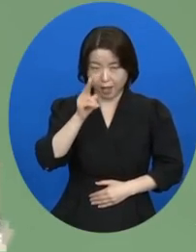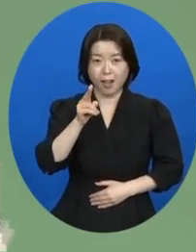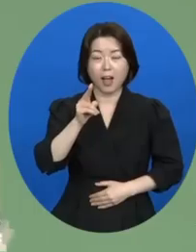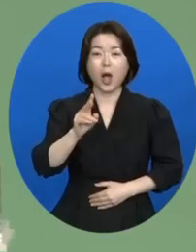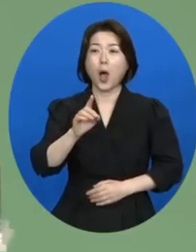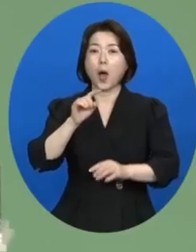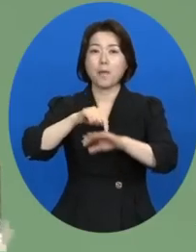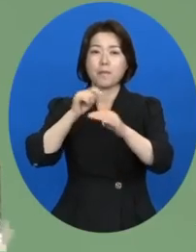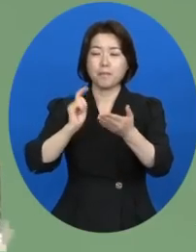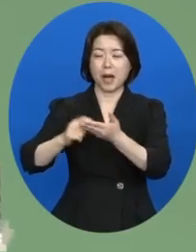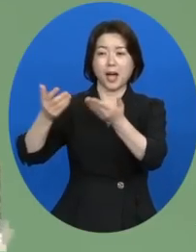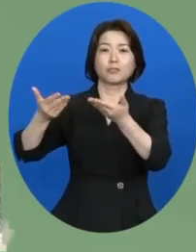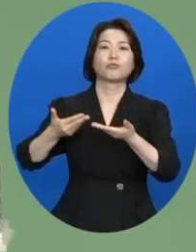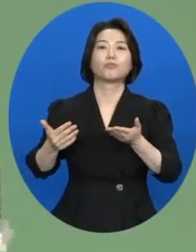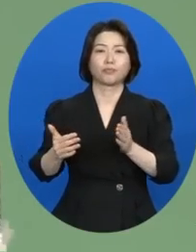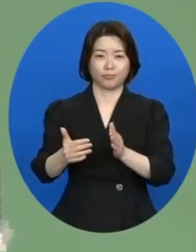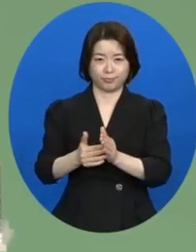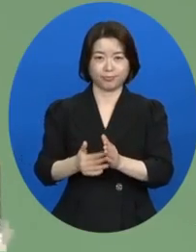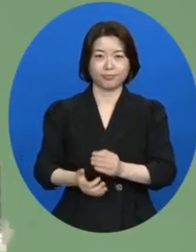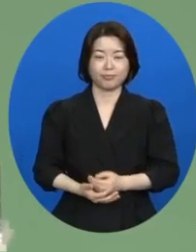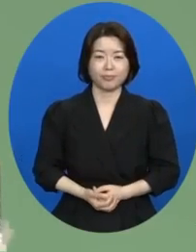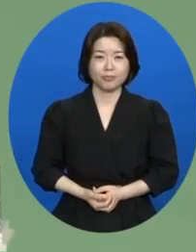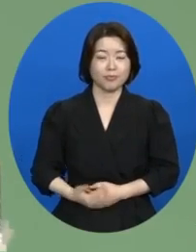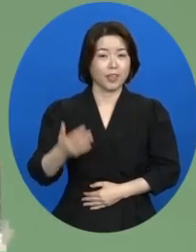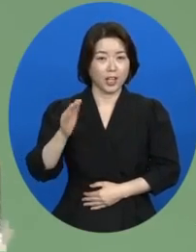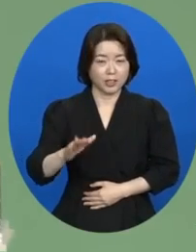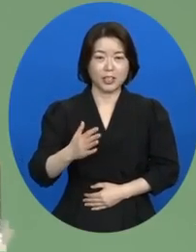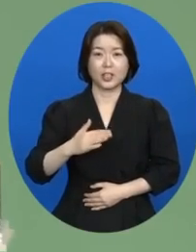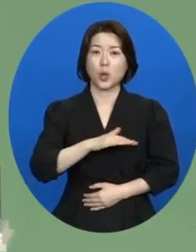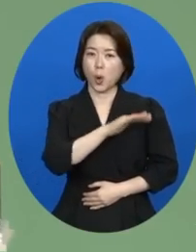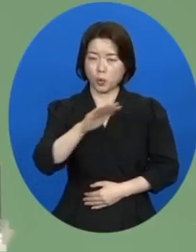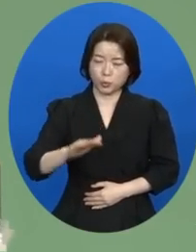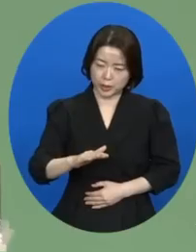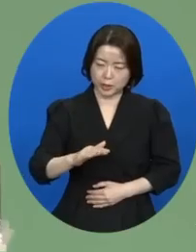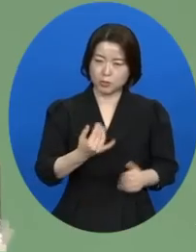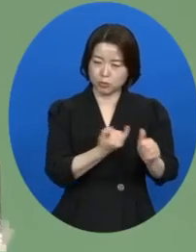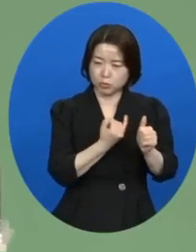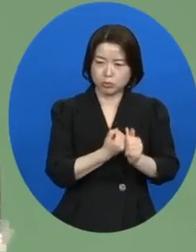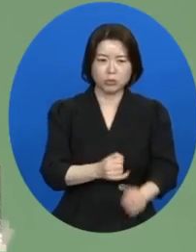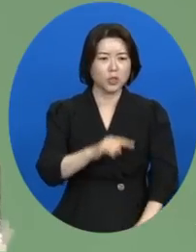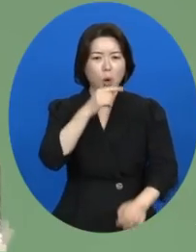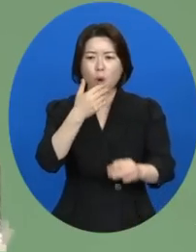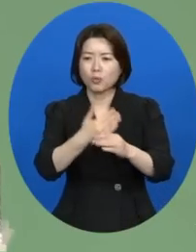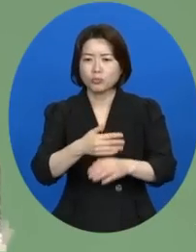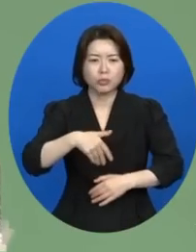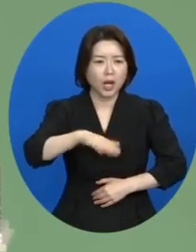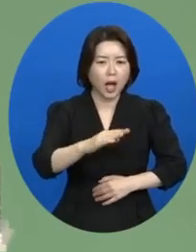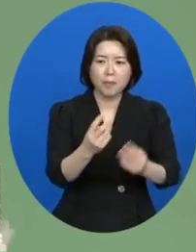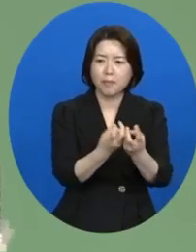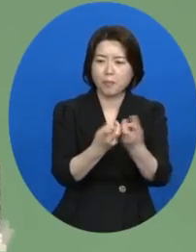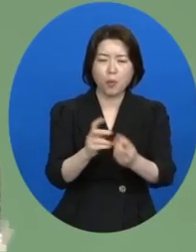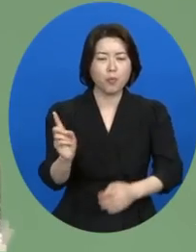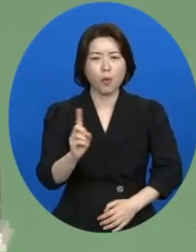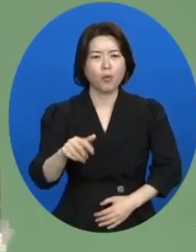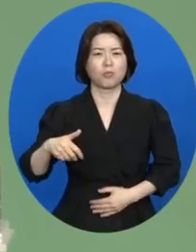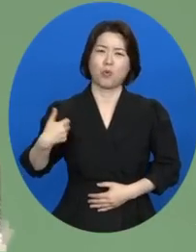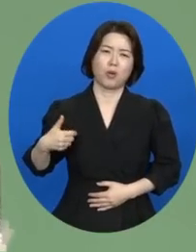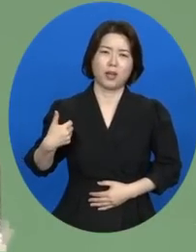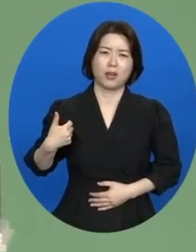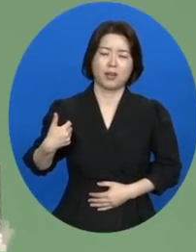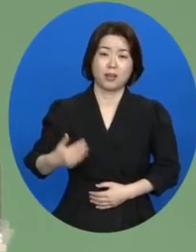되었다라는 마음을 주셨습니다. 그런데 저희는 어떻게 북한을 갈 수 있는지도